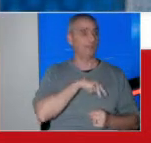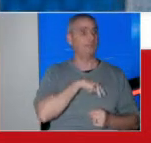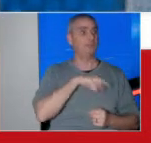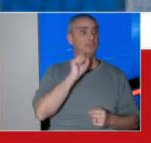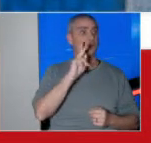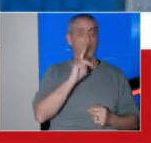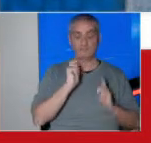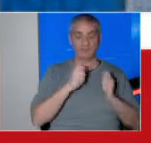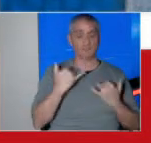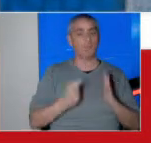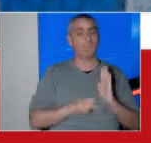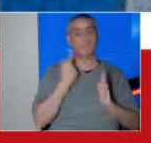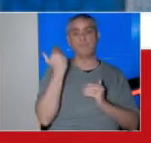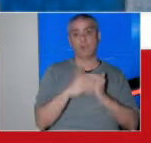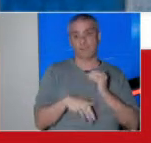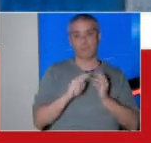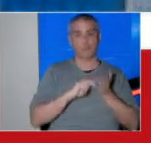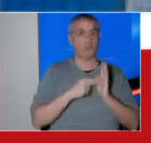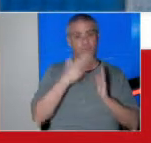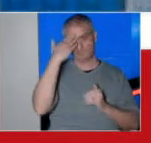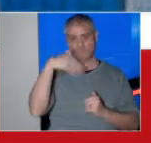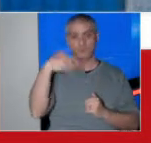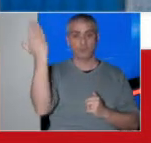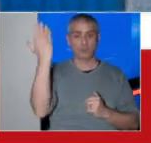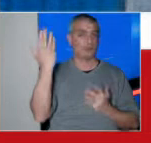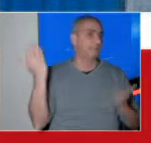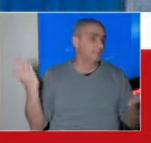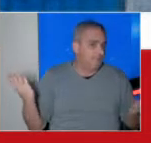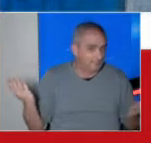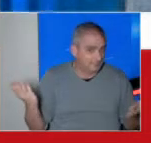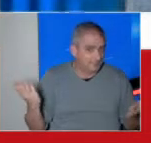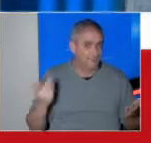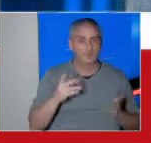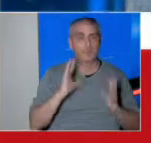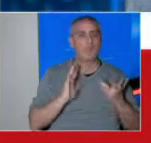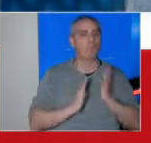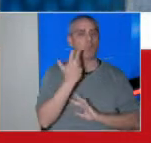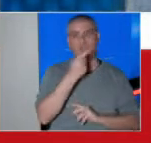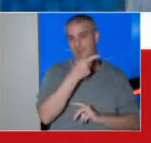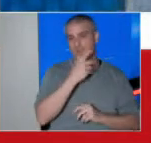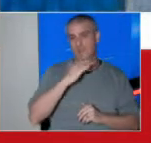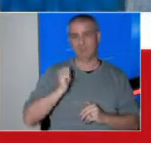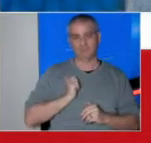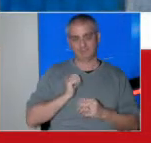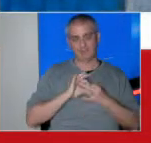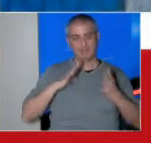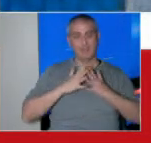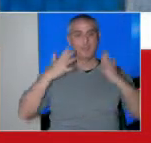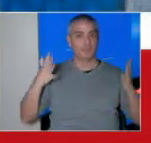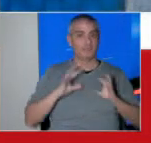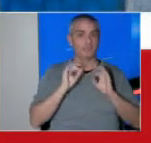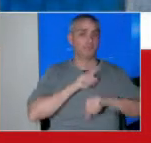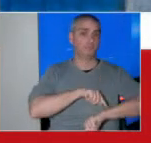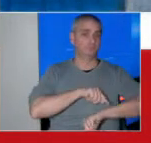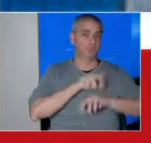סוקולוב, הגיש הבוקר בפעם האחרונה את התוכנית המיתולוגית, אין דרך אחרת לכנות אותה, מה בוער בגלי צהל, מהדורת הפרידה המורחבת החלה